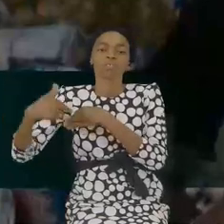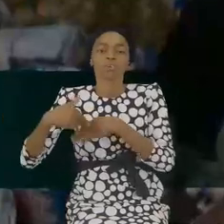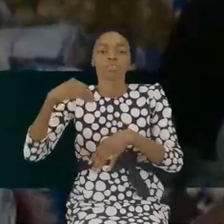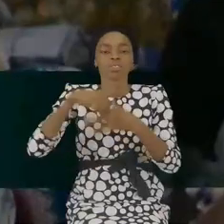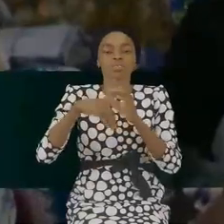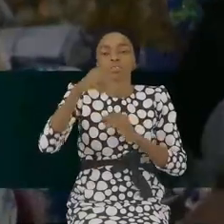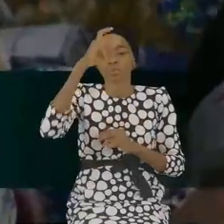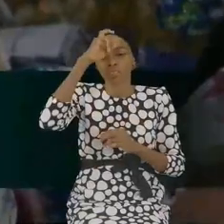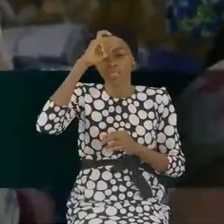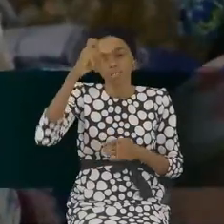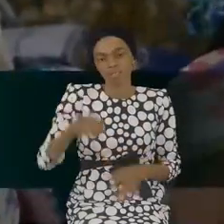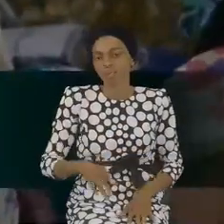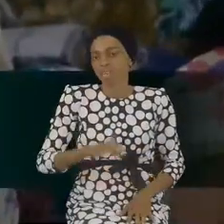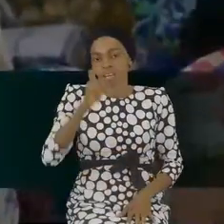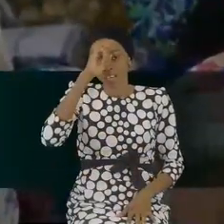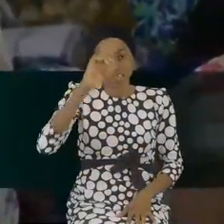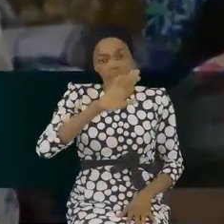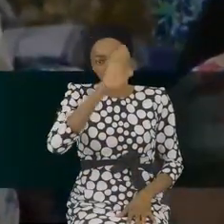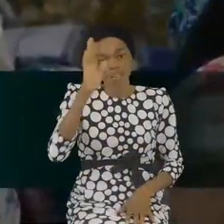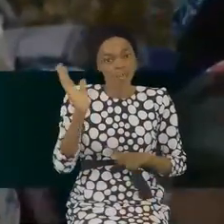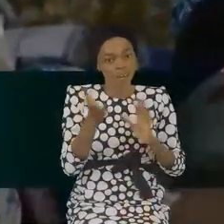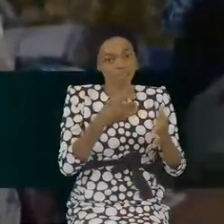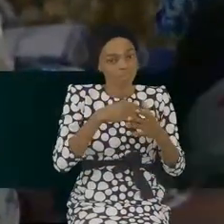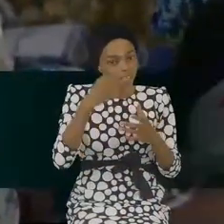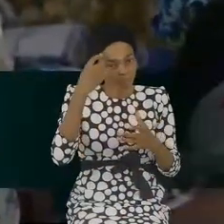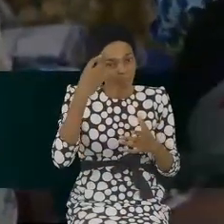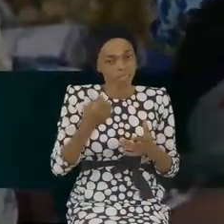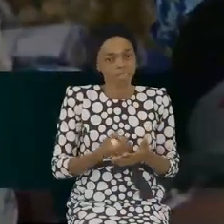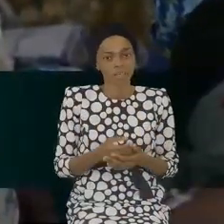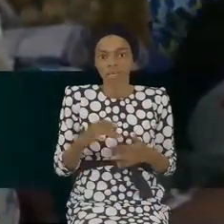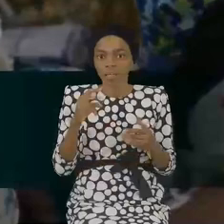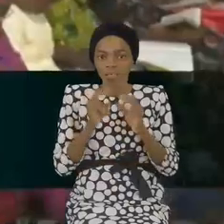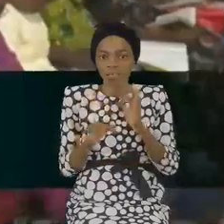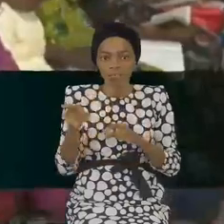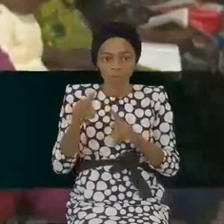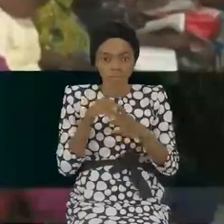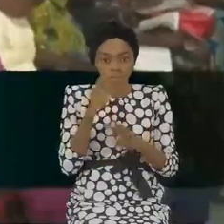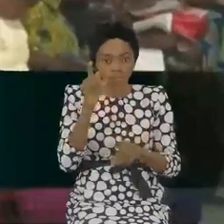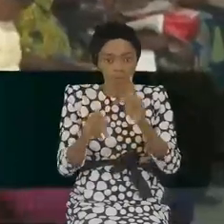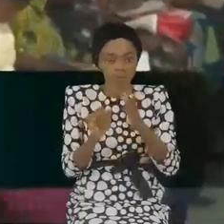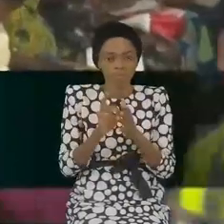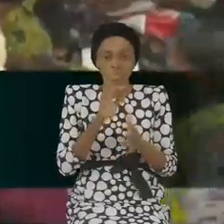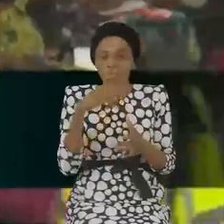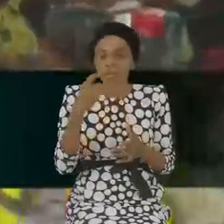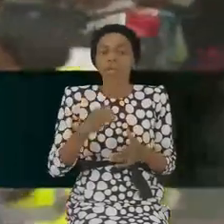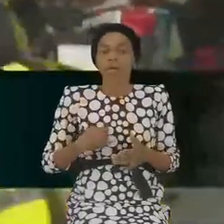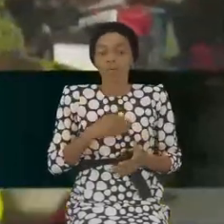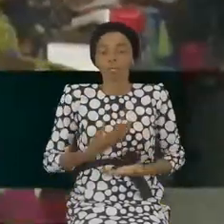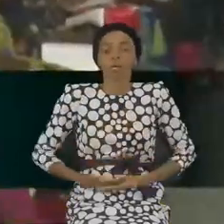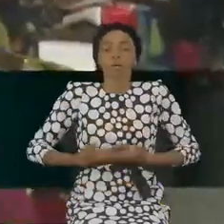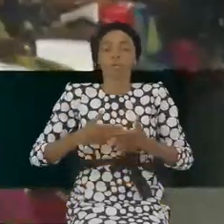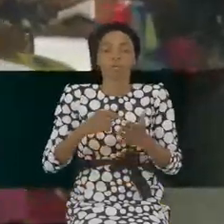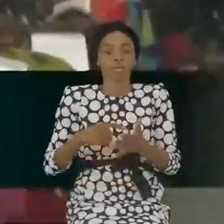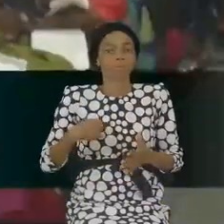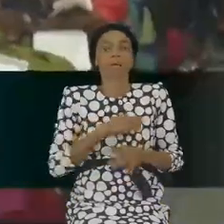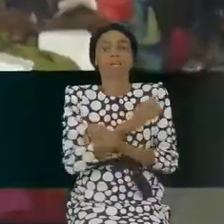L'Égypte n'a jamais quitté le cœur. Vous voyez des gens qui disent qu'ils sont nés de nouveau et qu'ils sont sauvés, qu'ils sont appelés hors du monde.